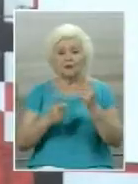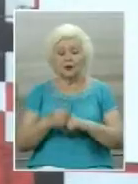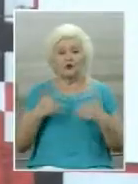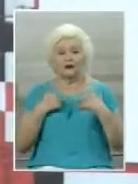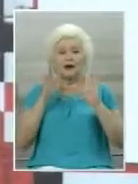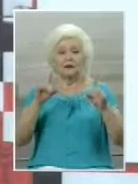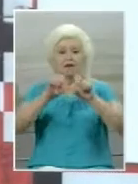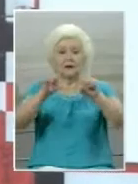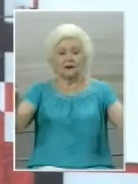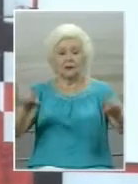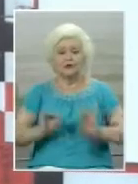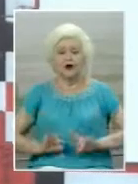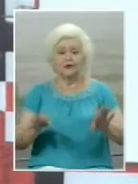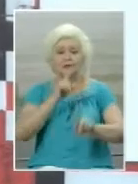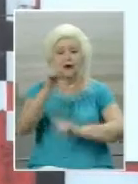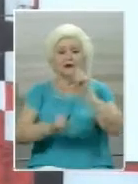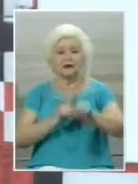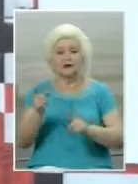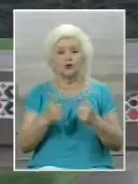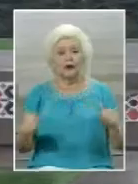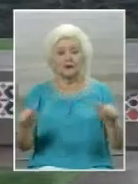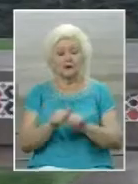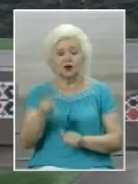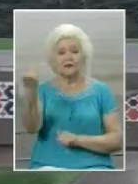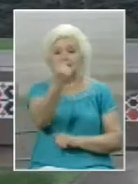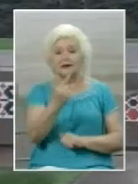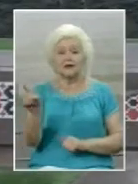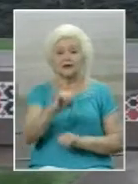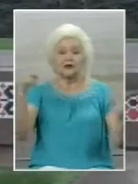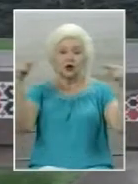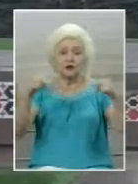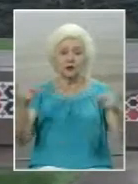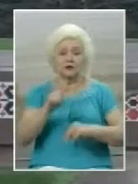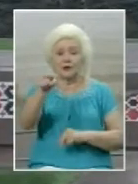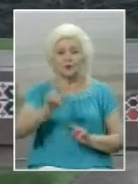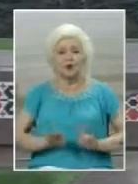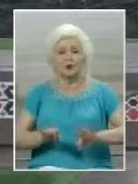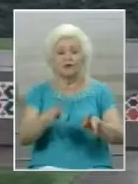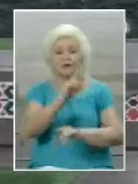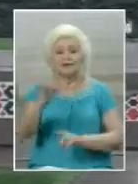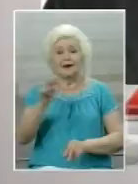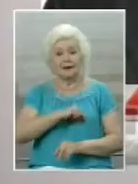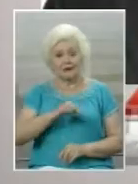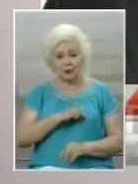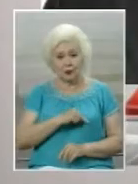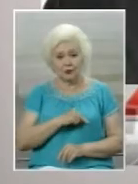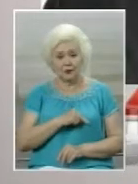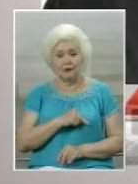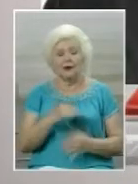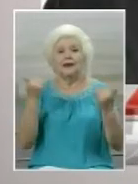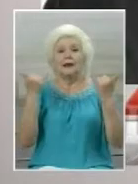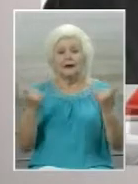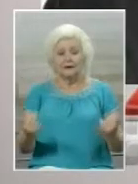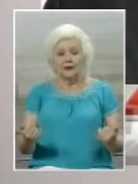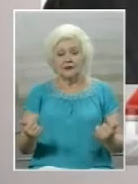лише табличка. Ведеться реставрація об'єкта. Це єдине, що свідчить про проведення якихось робіт. На